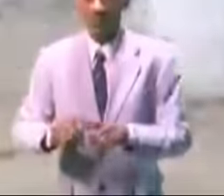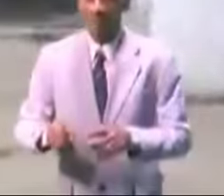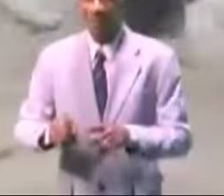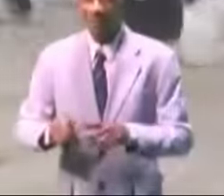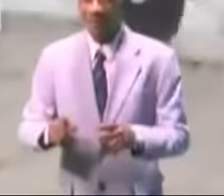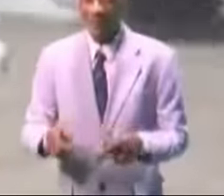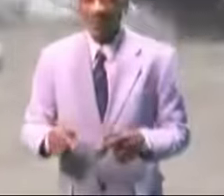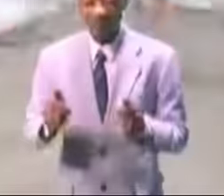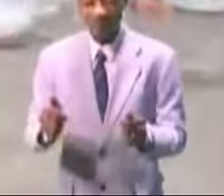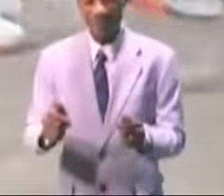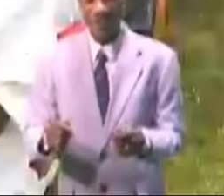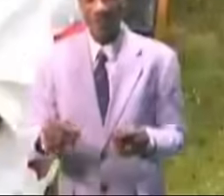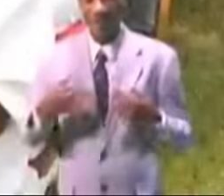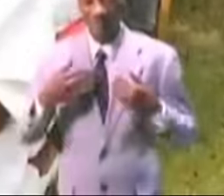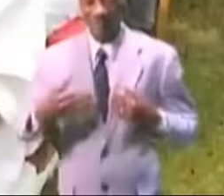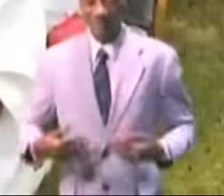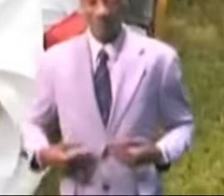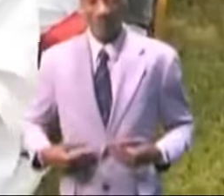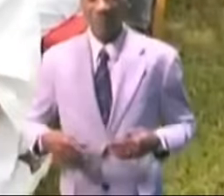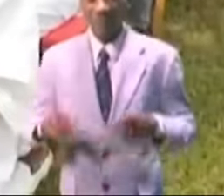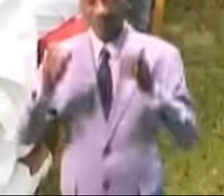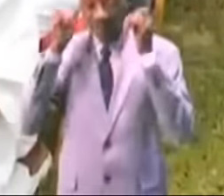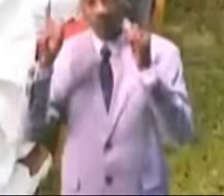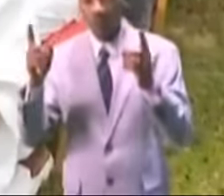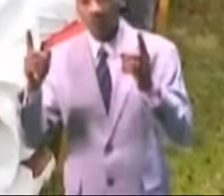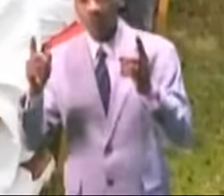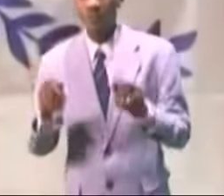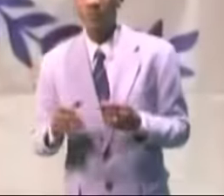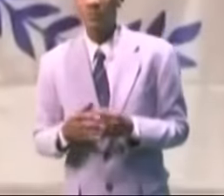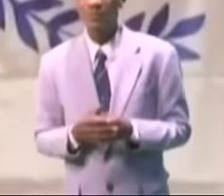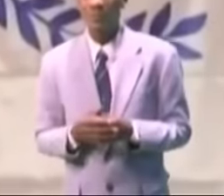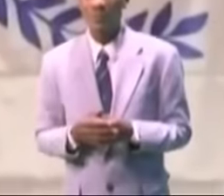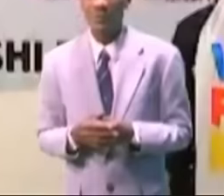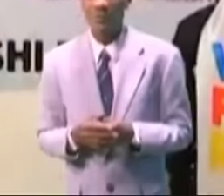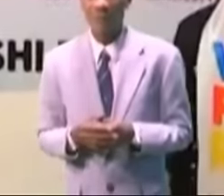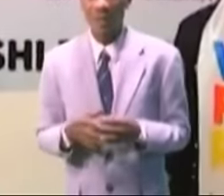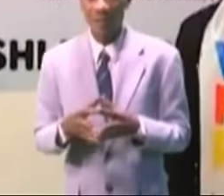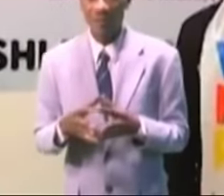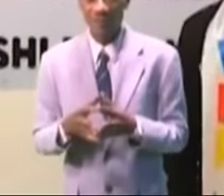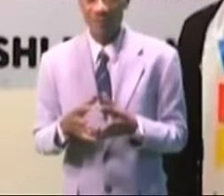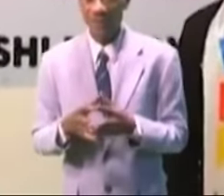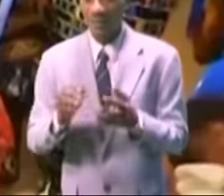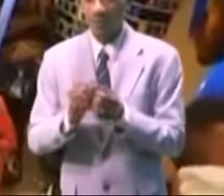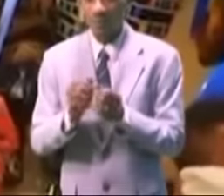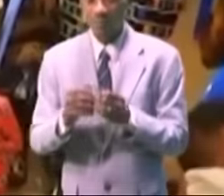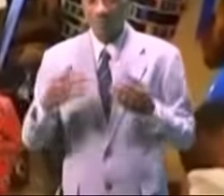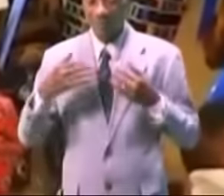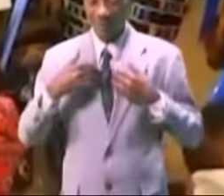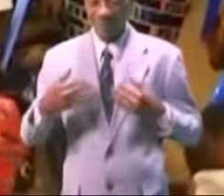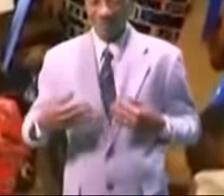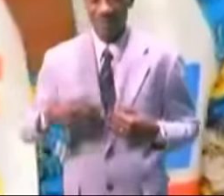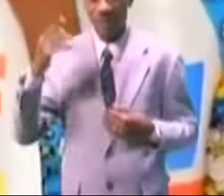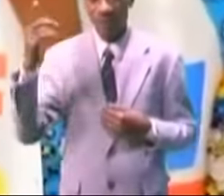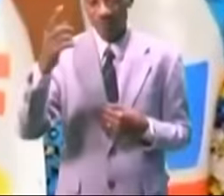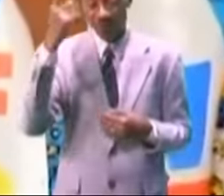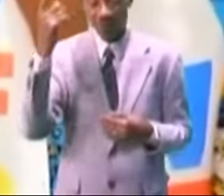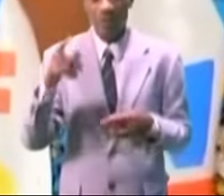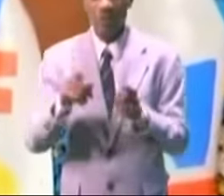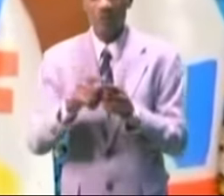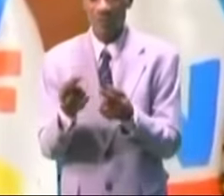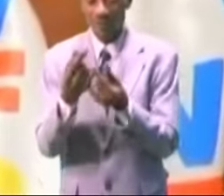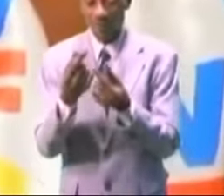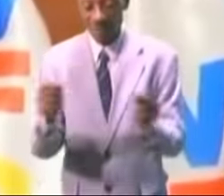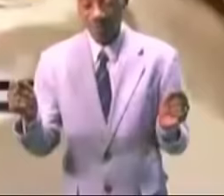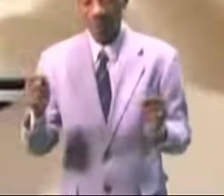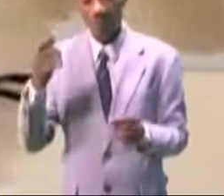l'éducation, symbolisés respectivement par la couverture santé universelle et la gratuité de l'enseignement. Au